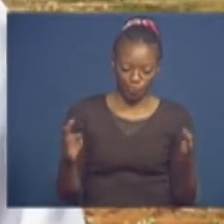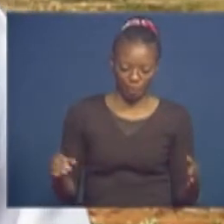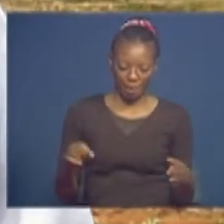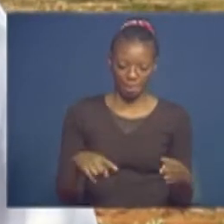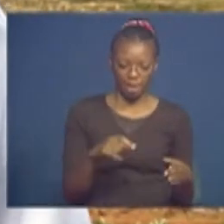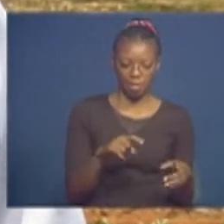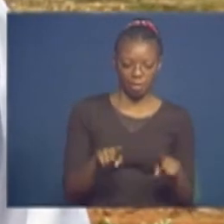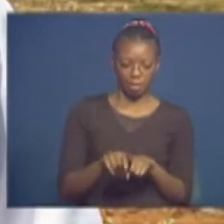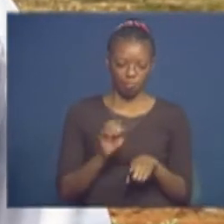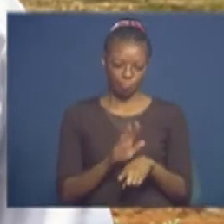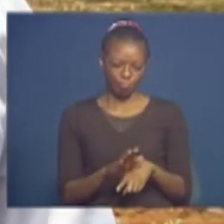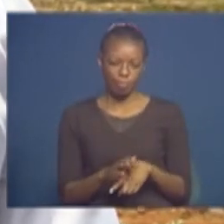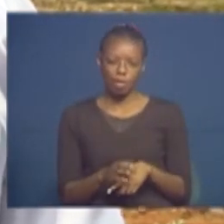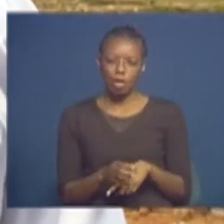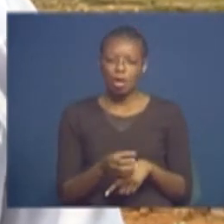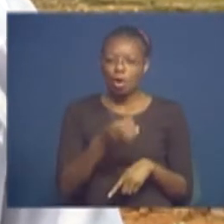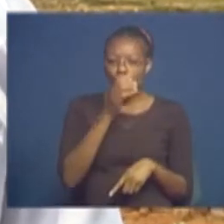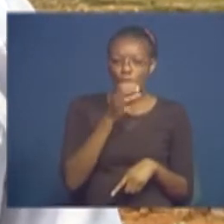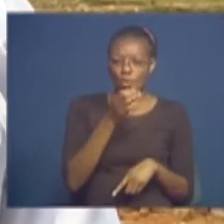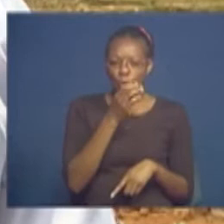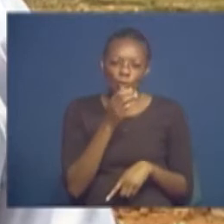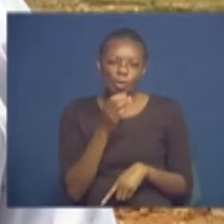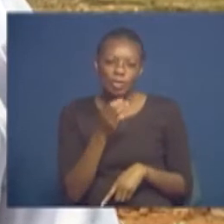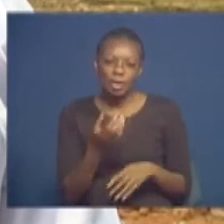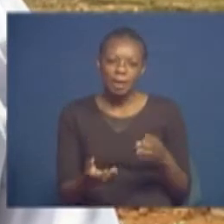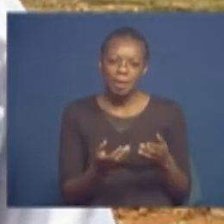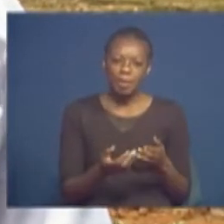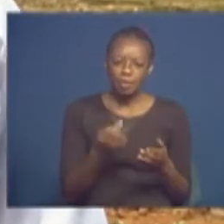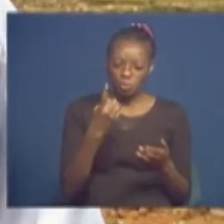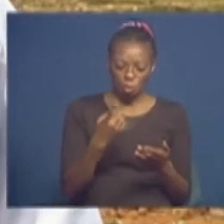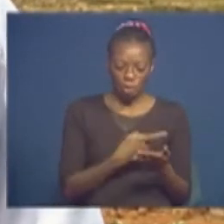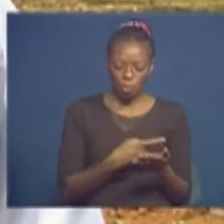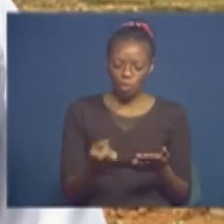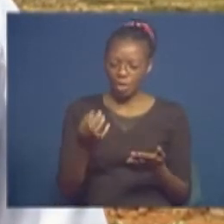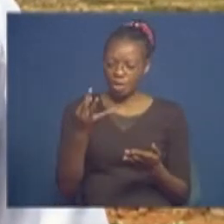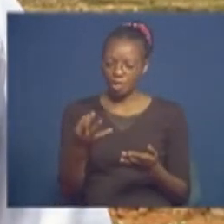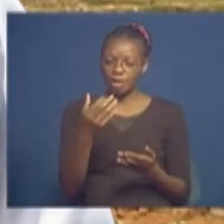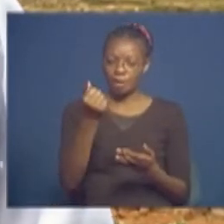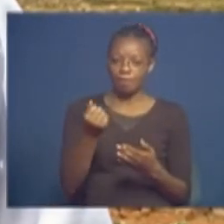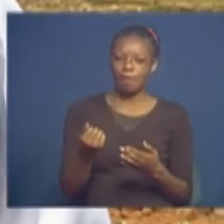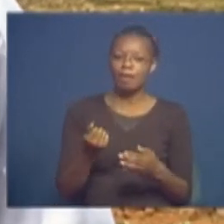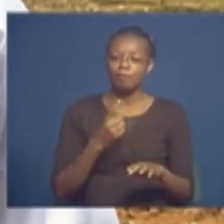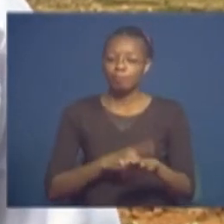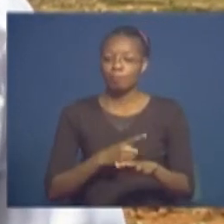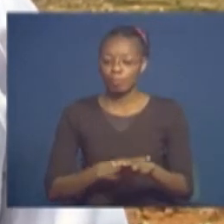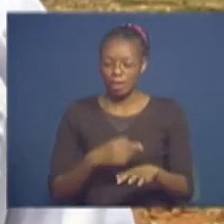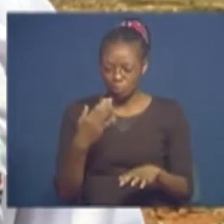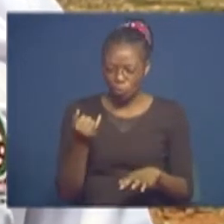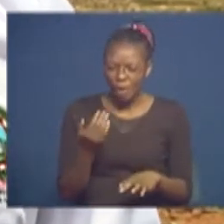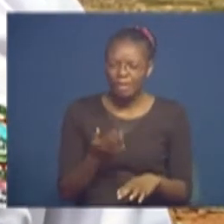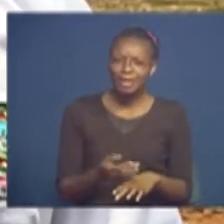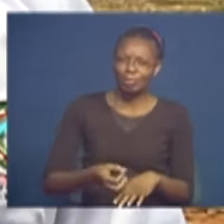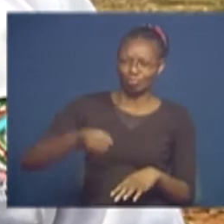hii, we water at least mara 3 to 5 times a week tunafanya watering. Kwa sababu nurseries zikikosa maji